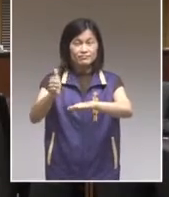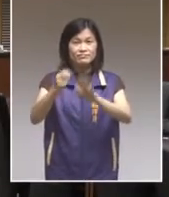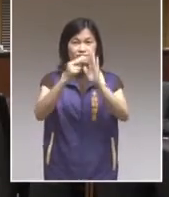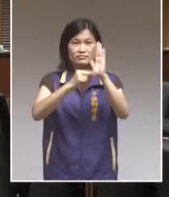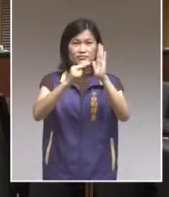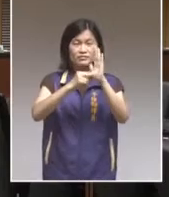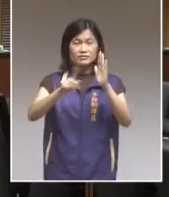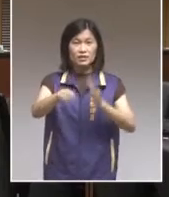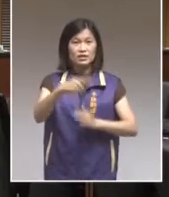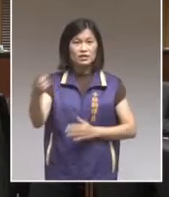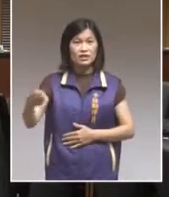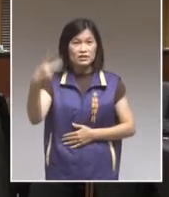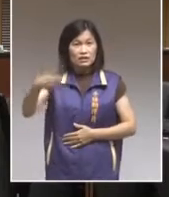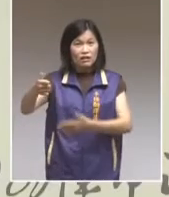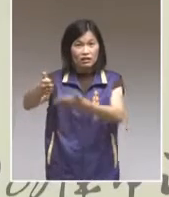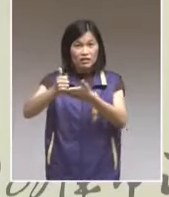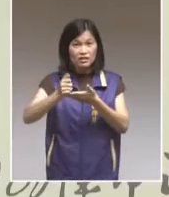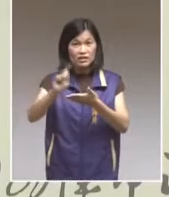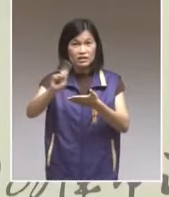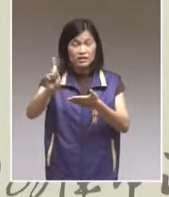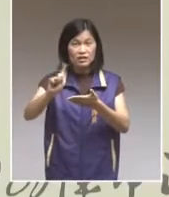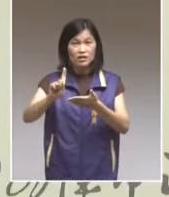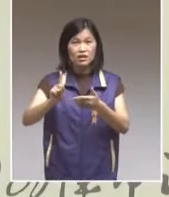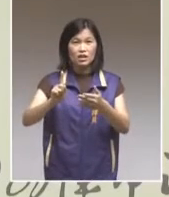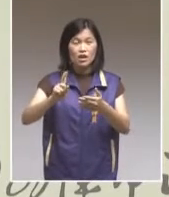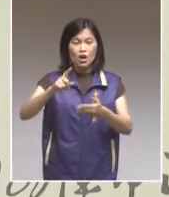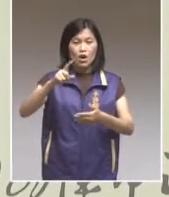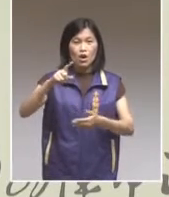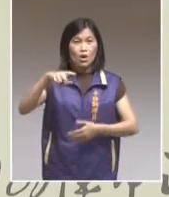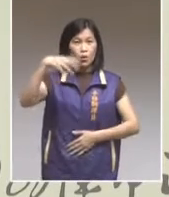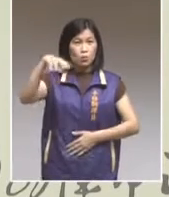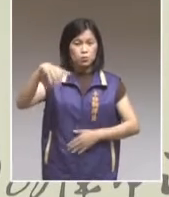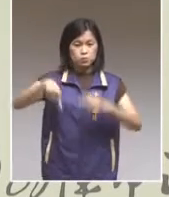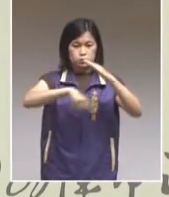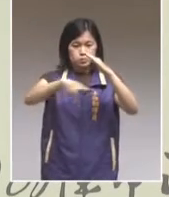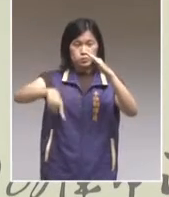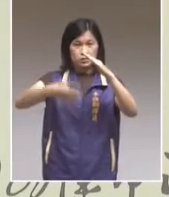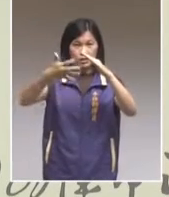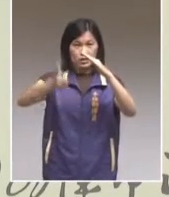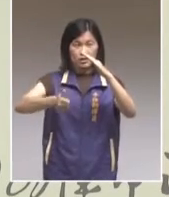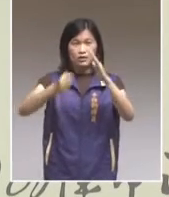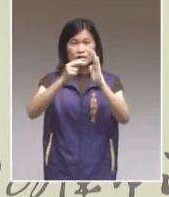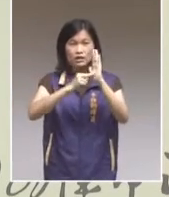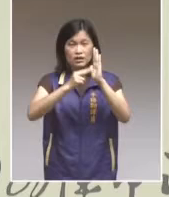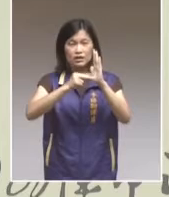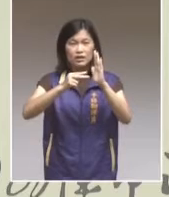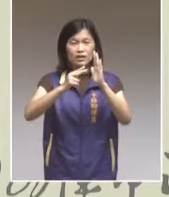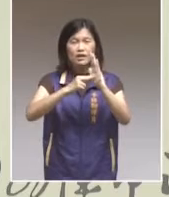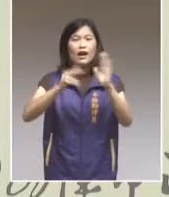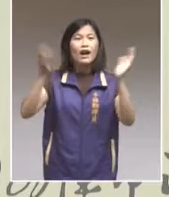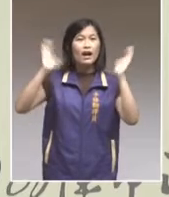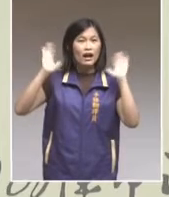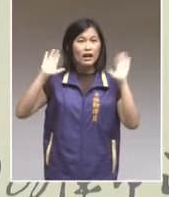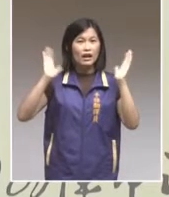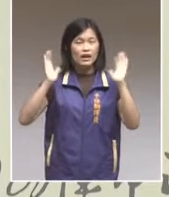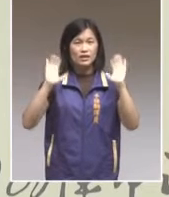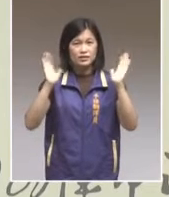说明我接下来是请我们钟院长能够跟大家说明我们小朋友